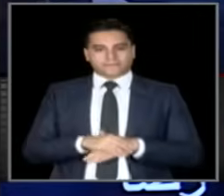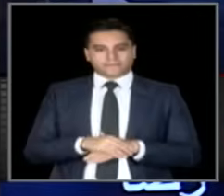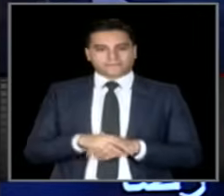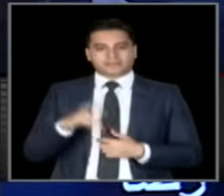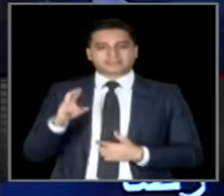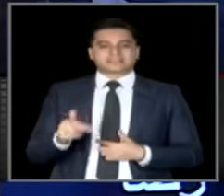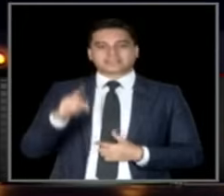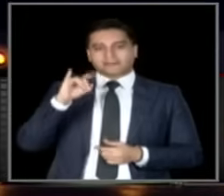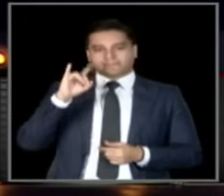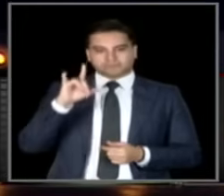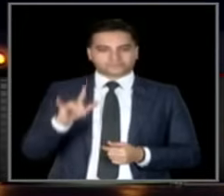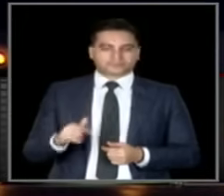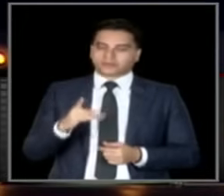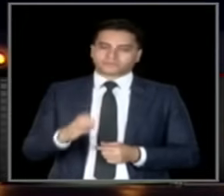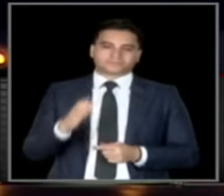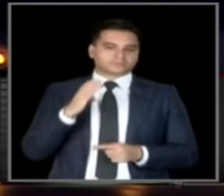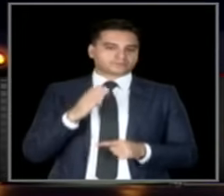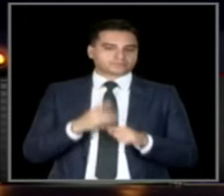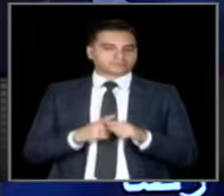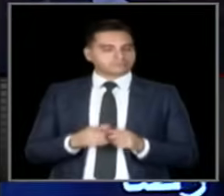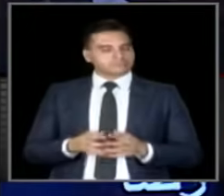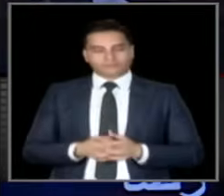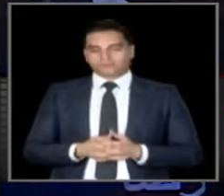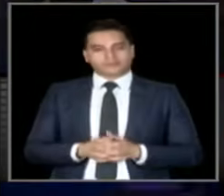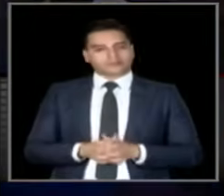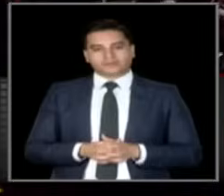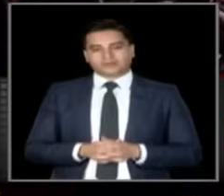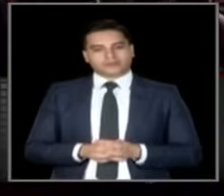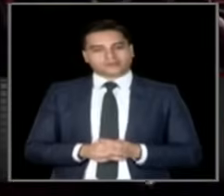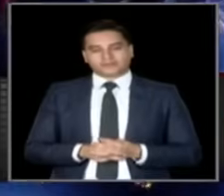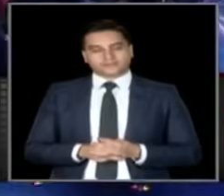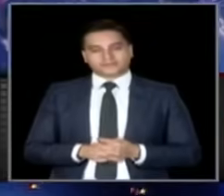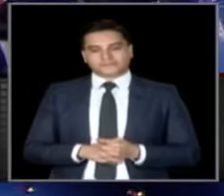زامبيا. زامبيا، إجابة خاطئة.